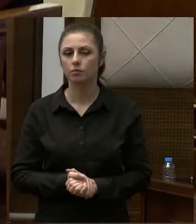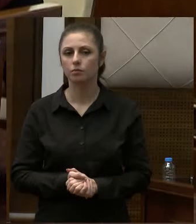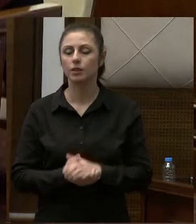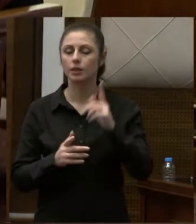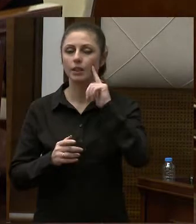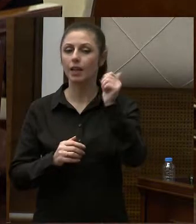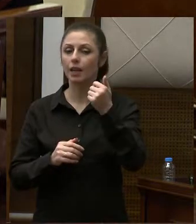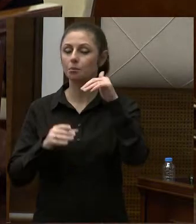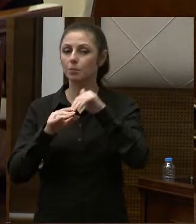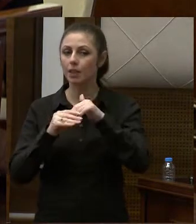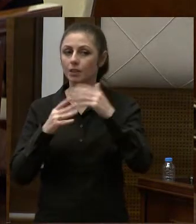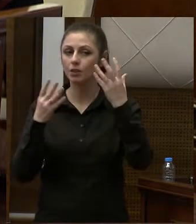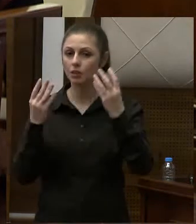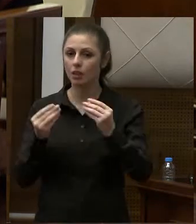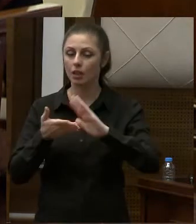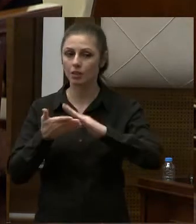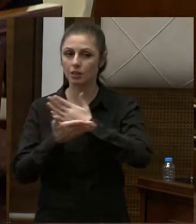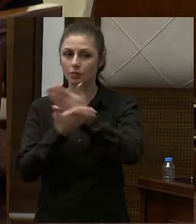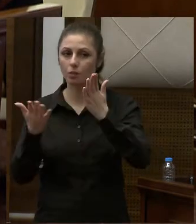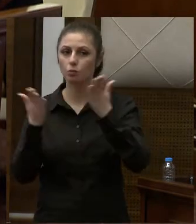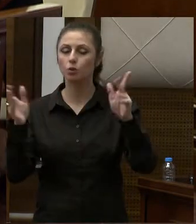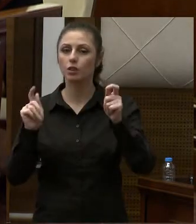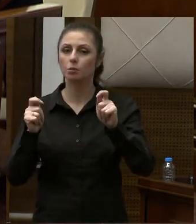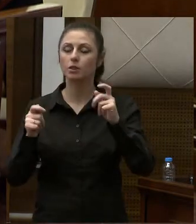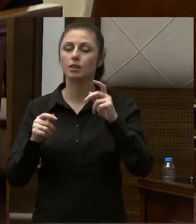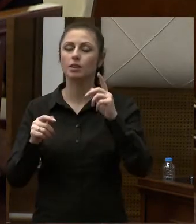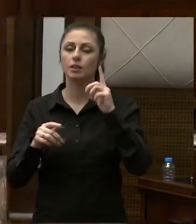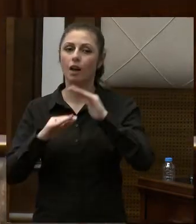televizyonları başında bizi izleyen Büyükçekmeceli vatandaşlarımızın